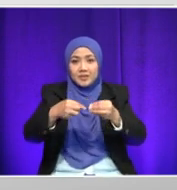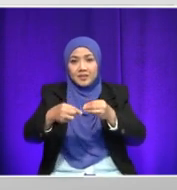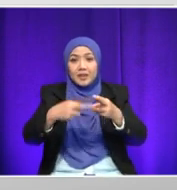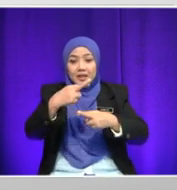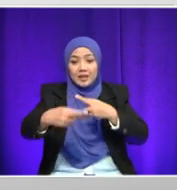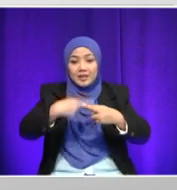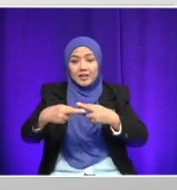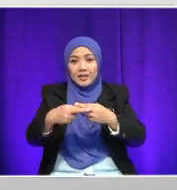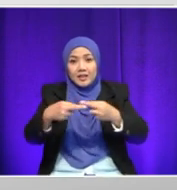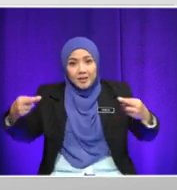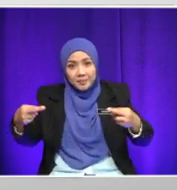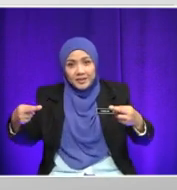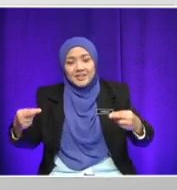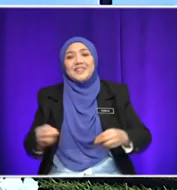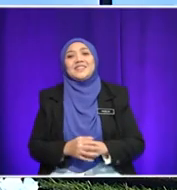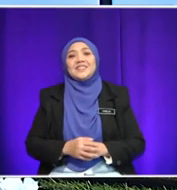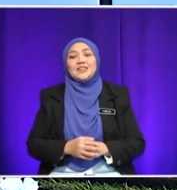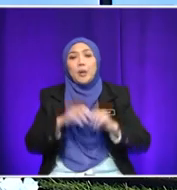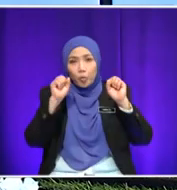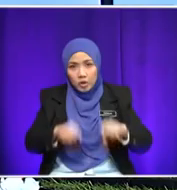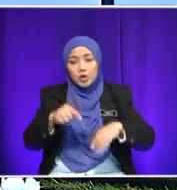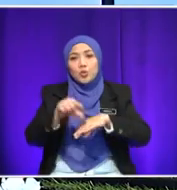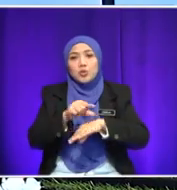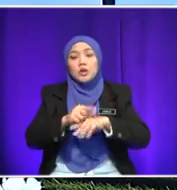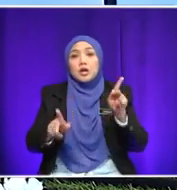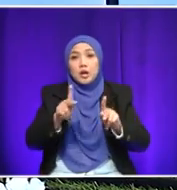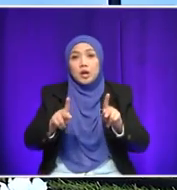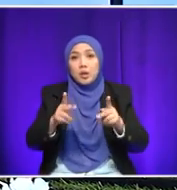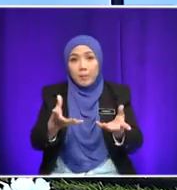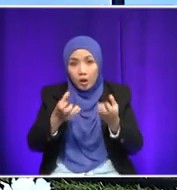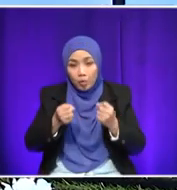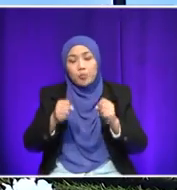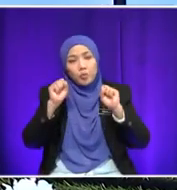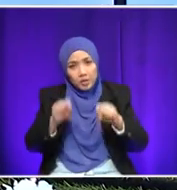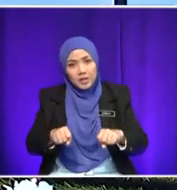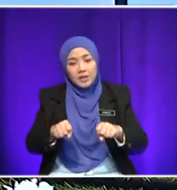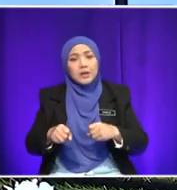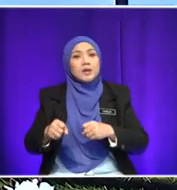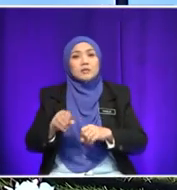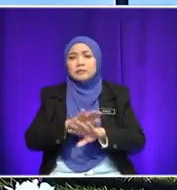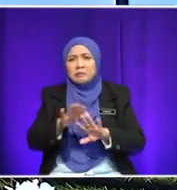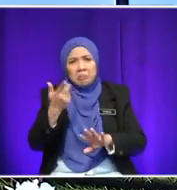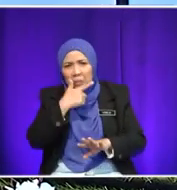kalau kita perlukan riben kita boleh gunakan kalau tidak perlu tidak mengapa